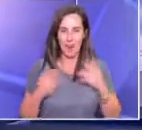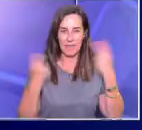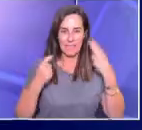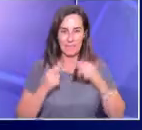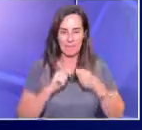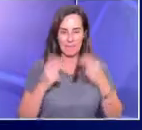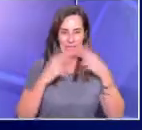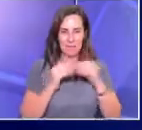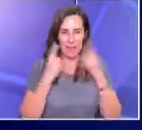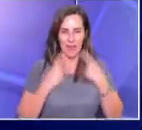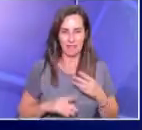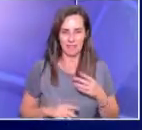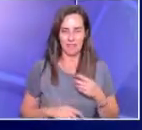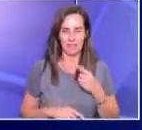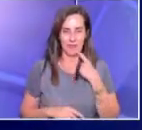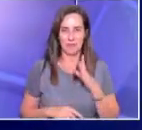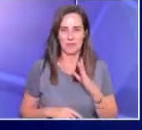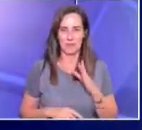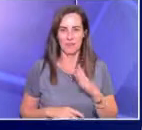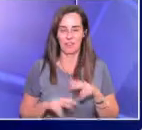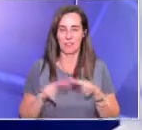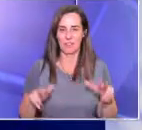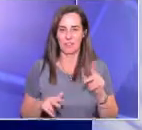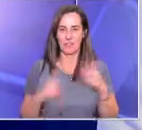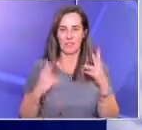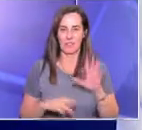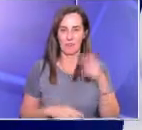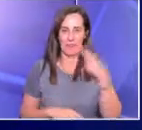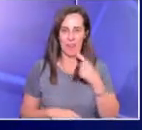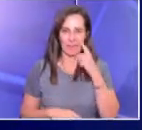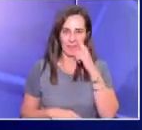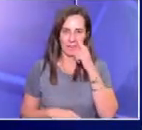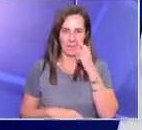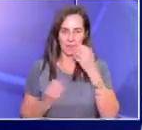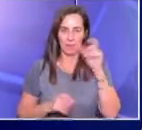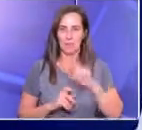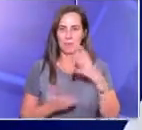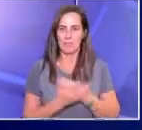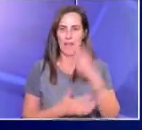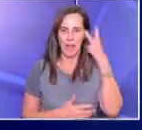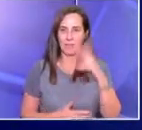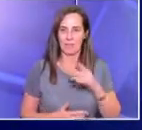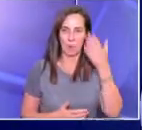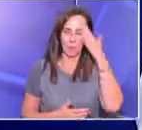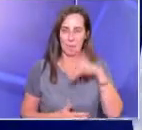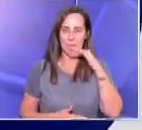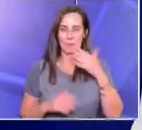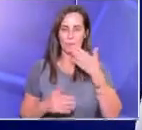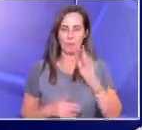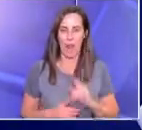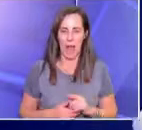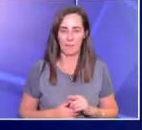החרדים? רגע, שנייה. אני מדברת שנייה על הסיטואציה הזאת, כי חשוב גם להעביר את זה. הרבה אנשים לא מצליחים להבין את זה, הם לא מכירים מספיק את